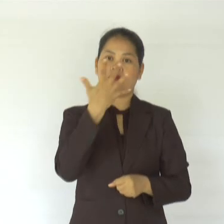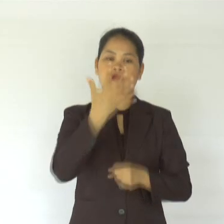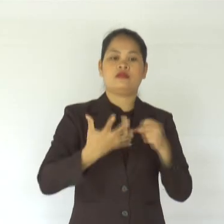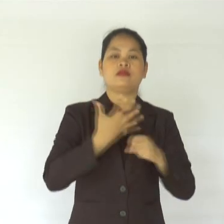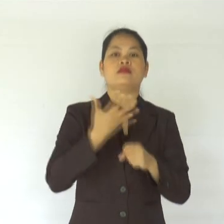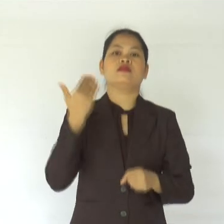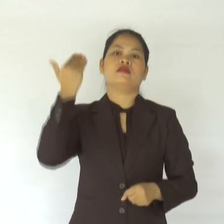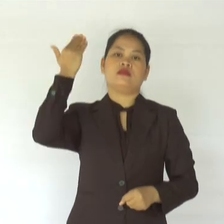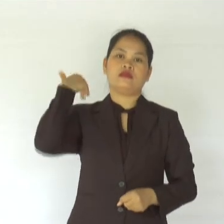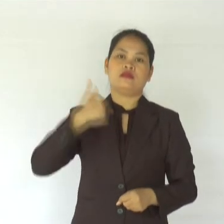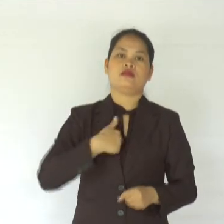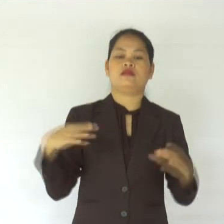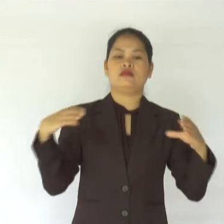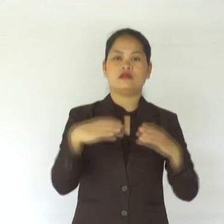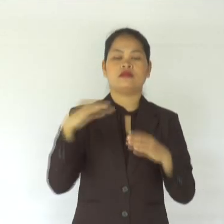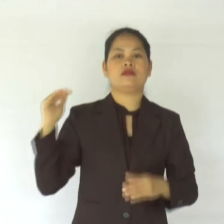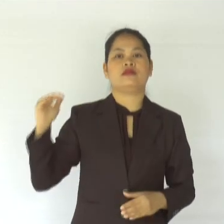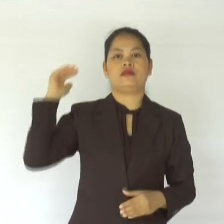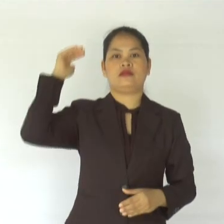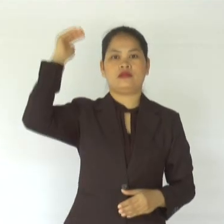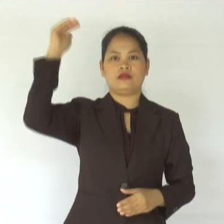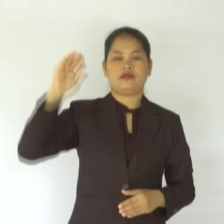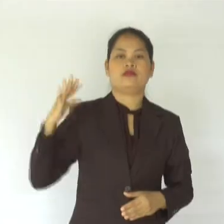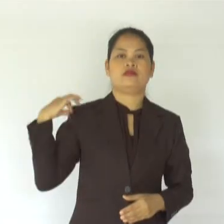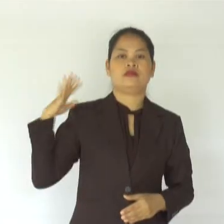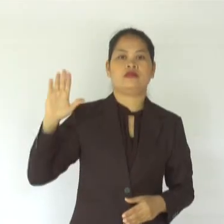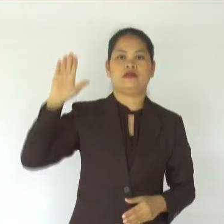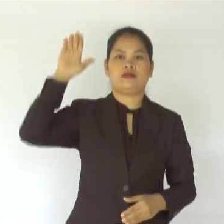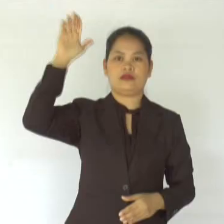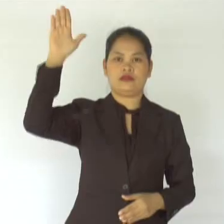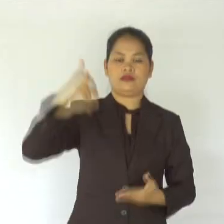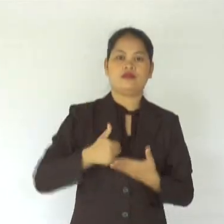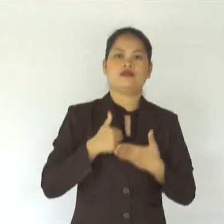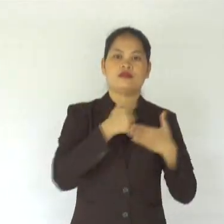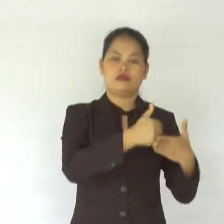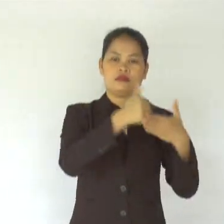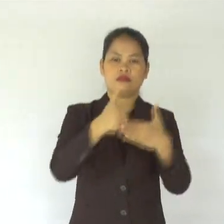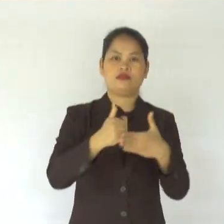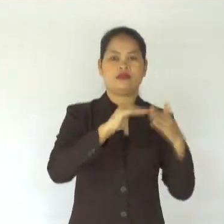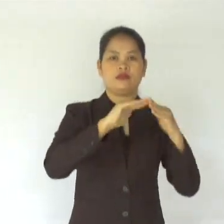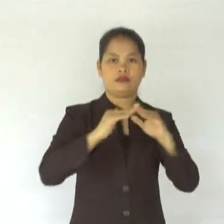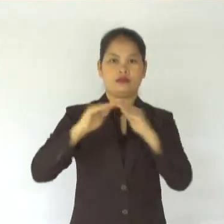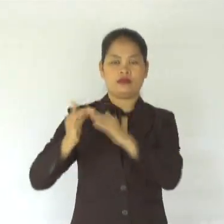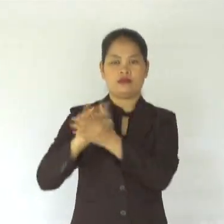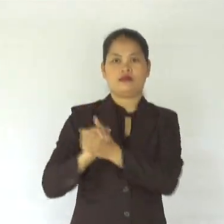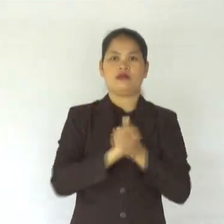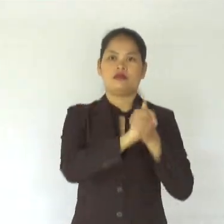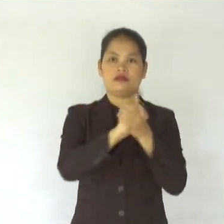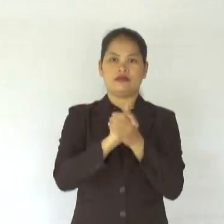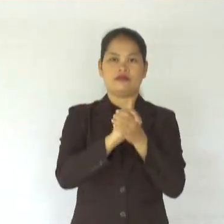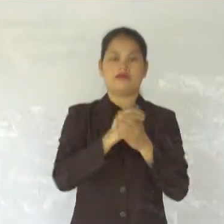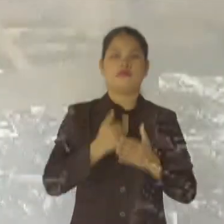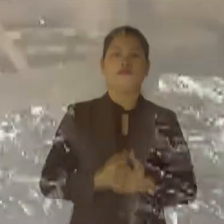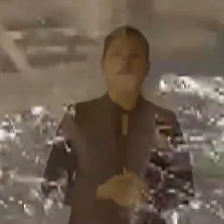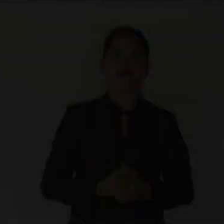nạc sớp tâu có thể thay can kỳ trang nằm bụn. Nhóm chi trông dụ chân sẽ mạ chất. Ai chui